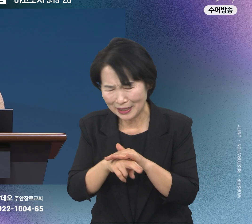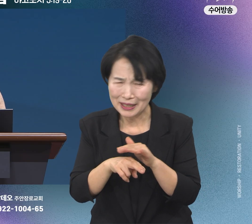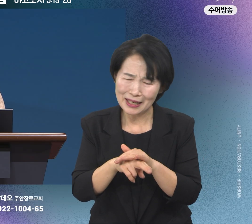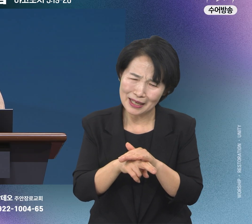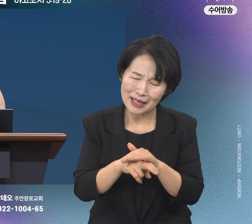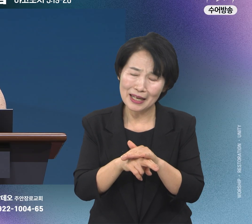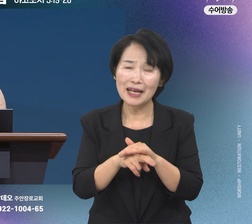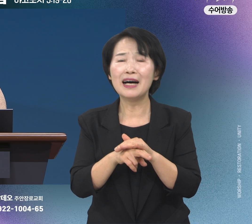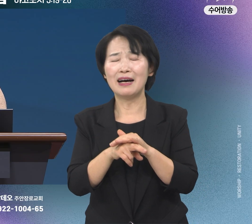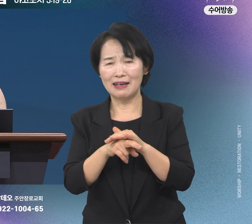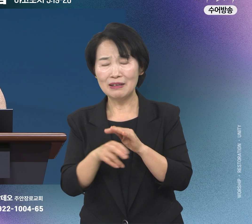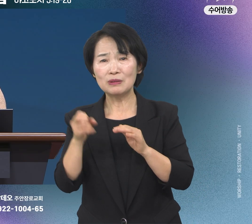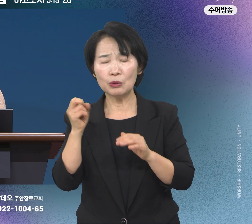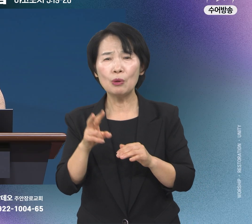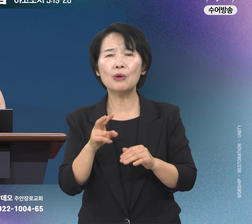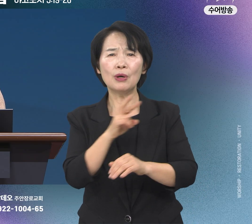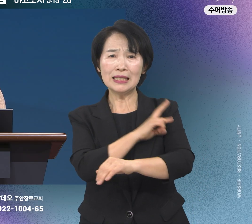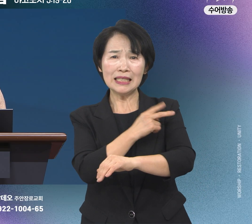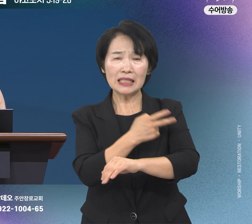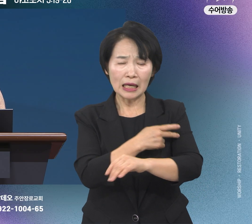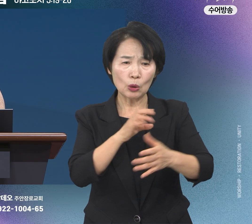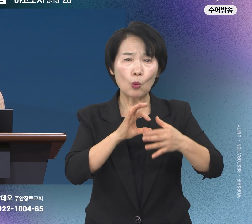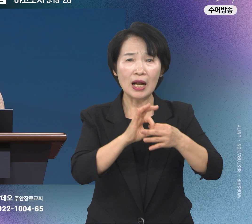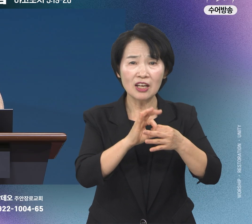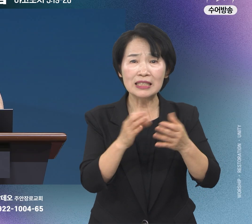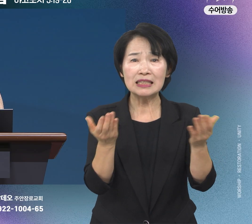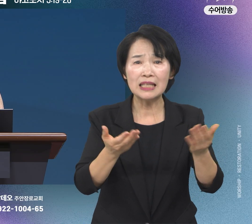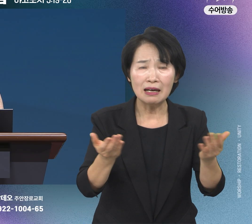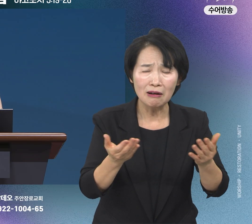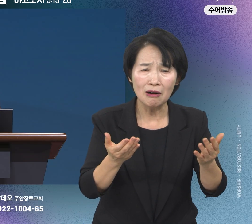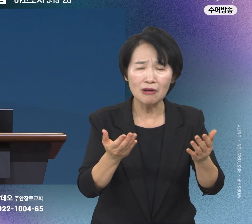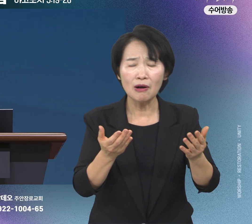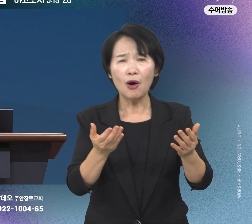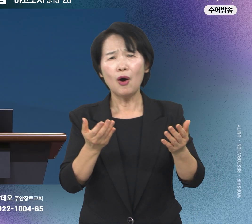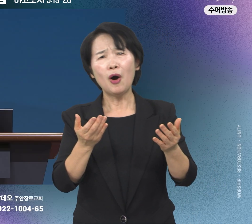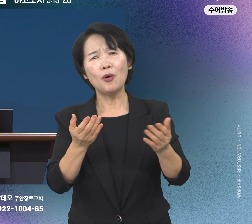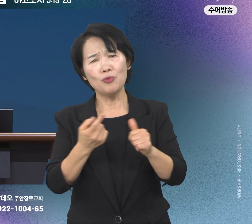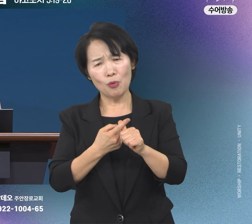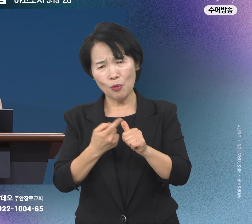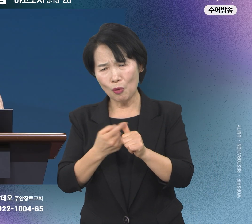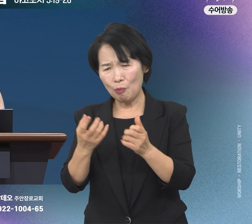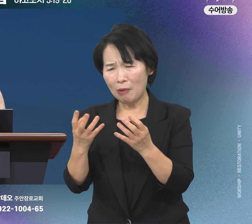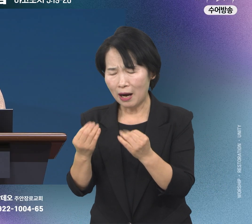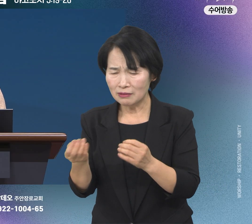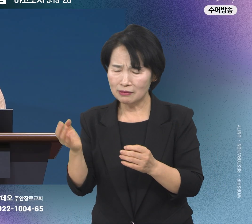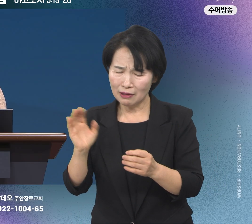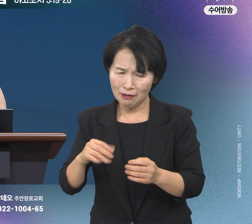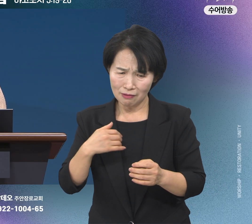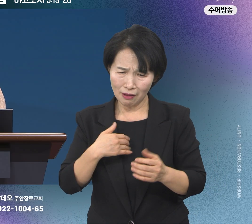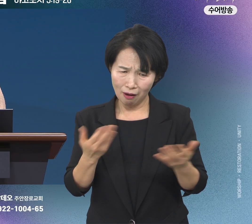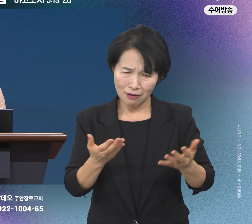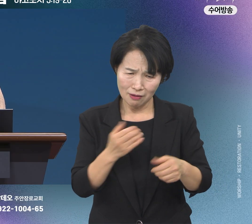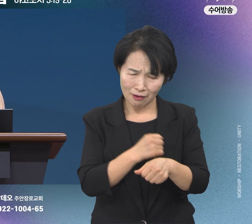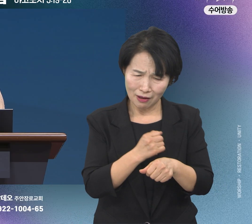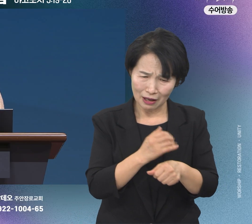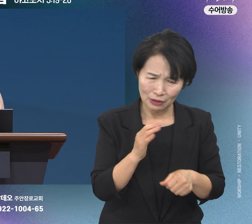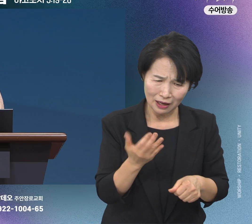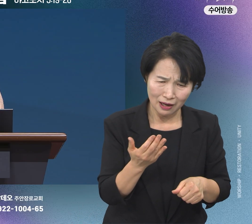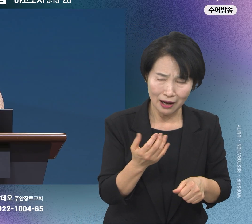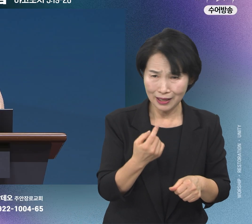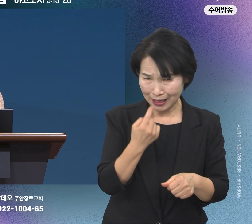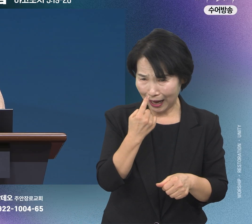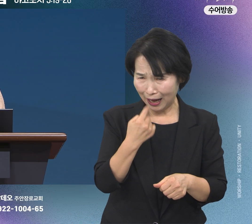관련된 사역 너무너무 힘듭니다. 욕도 많이 먹고 선입견도 많이 생기고 편견도 많이 생기고 왜 하필 저입니까?